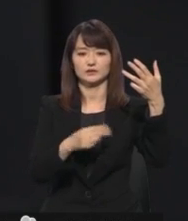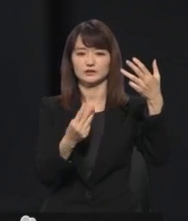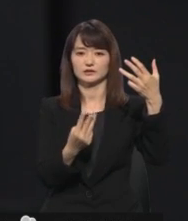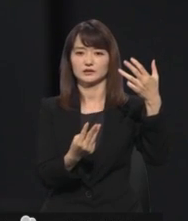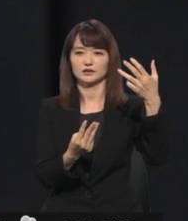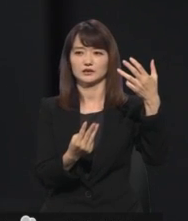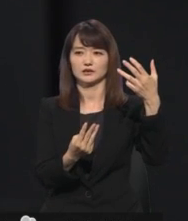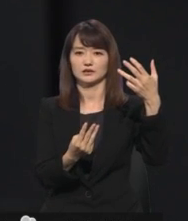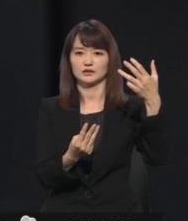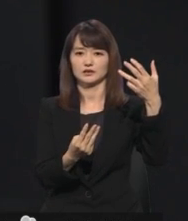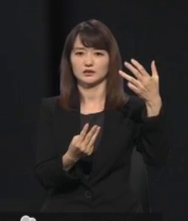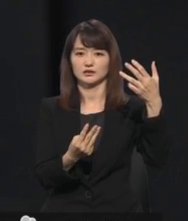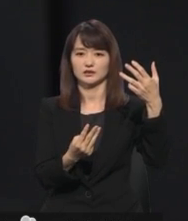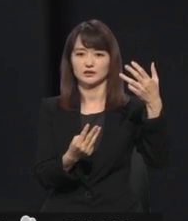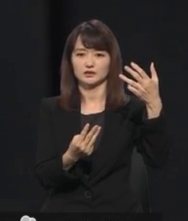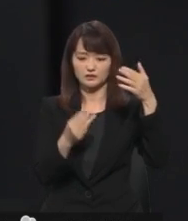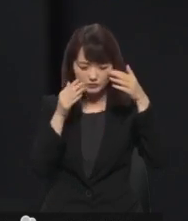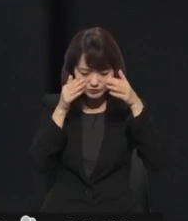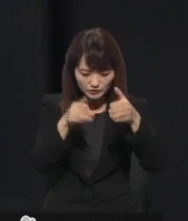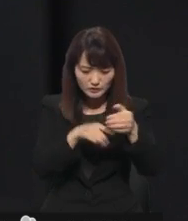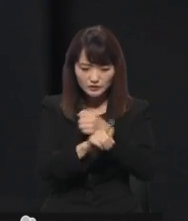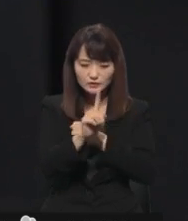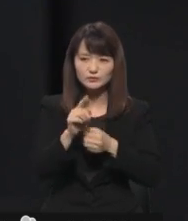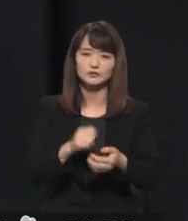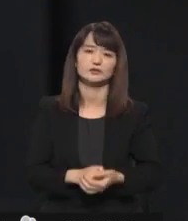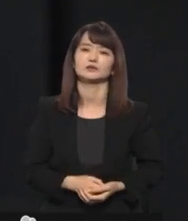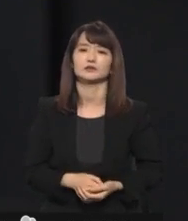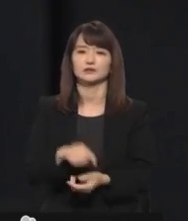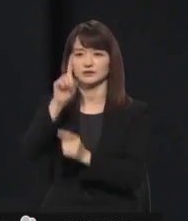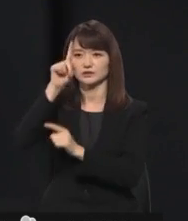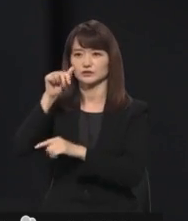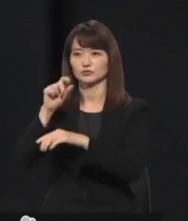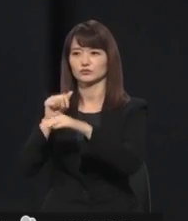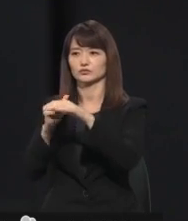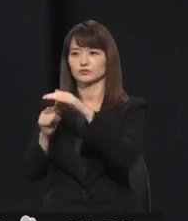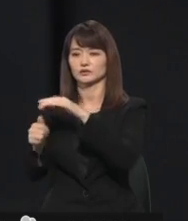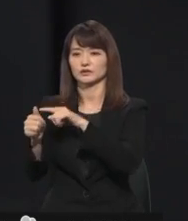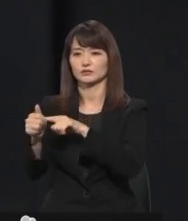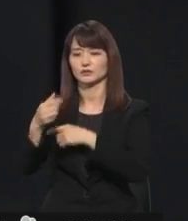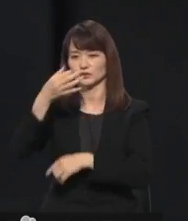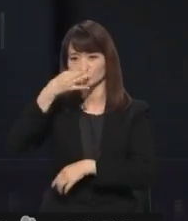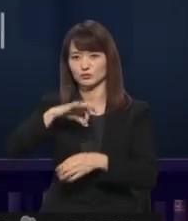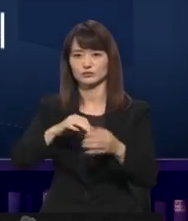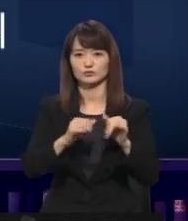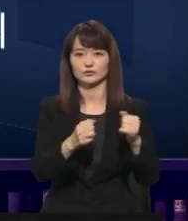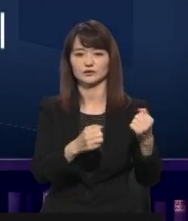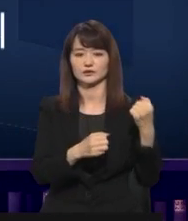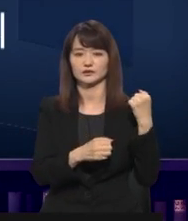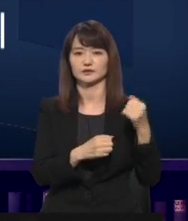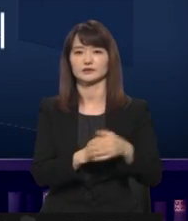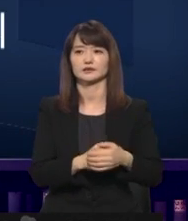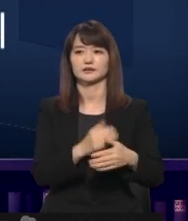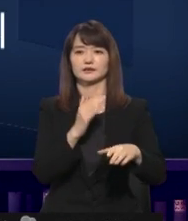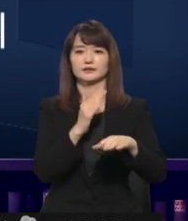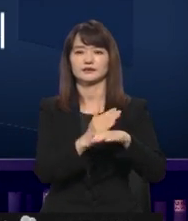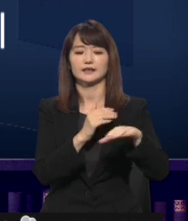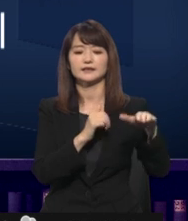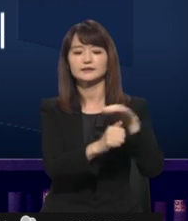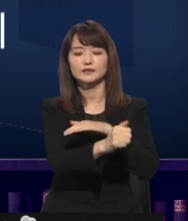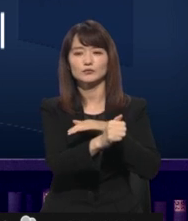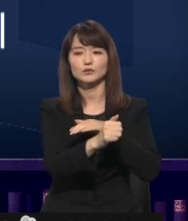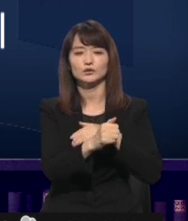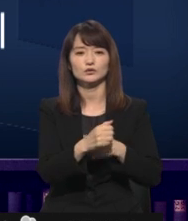여기 왜이렇게 집착을 하지 가만히 생각을 해봤더니 준서 교관 것 같아요 국민의 힘을 보니까 윤리 위해서 당 대표도 저렇게 6개월 징계를 하더라